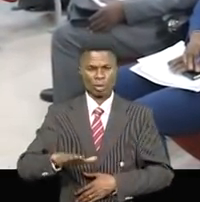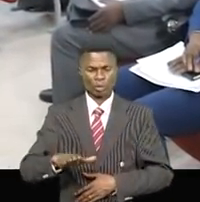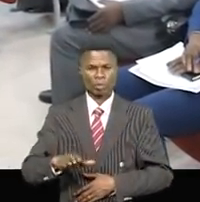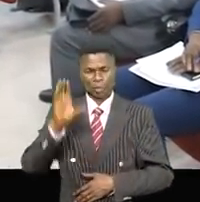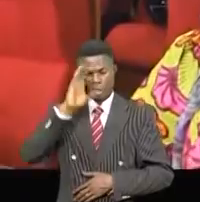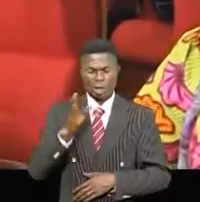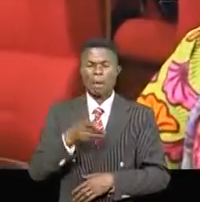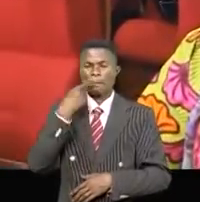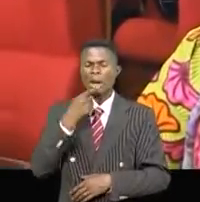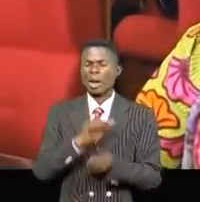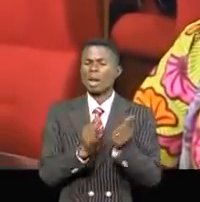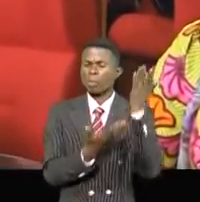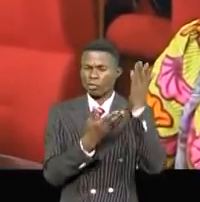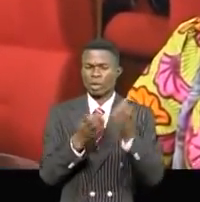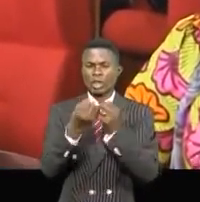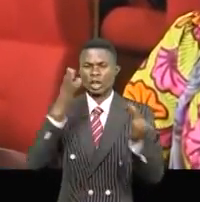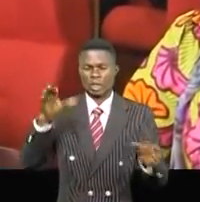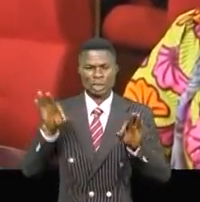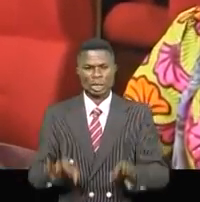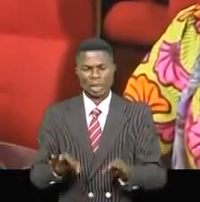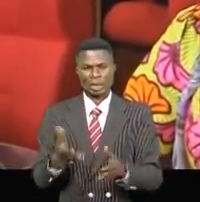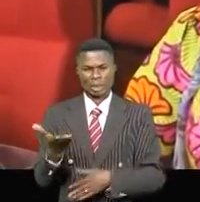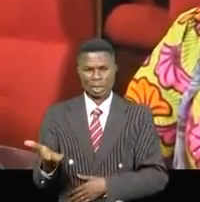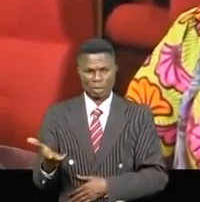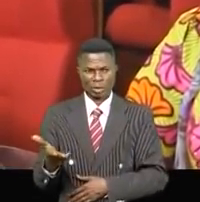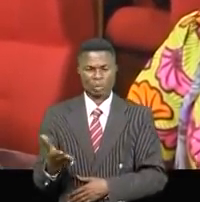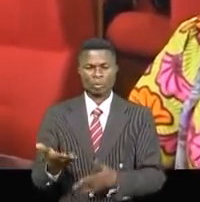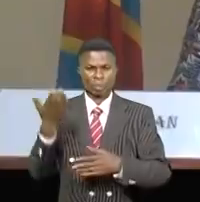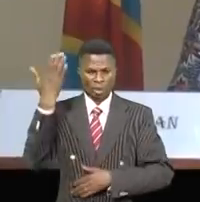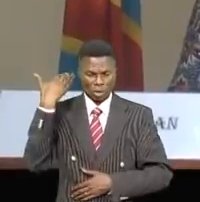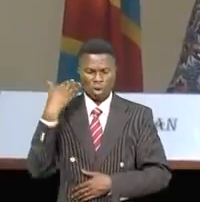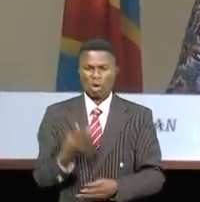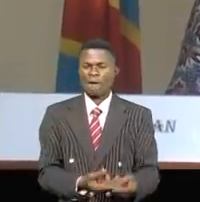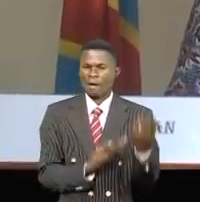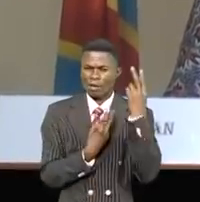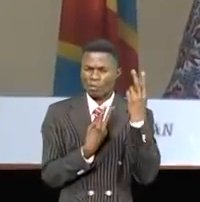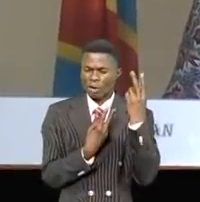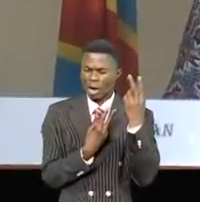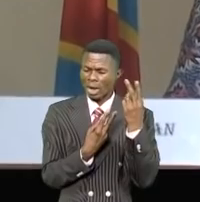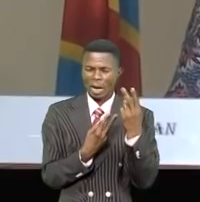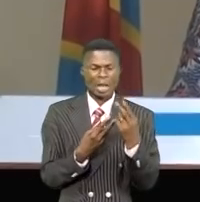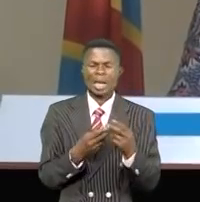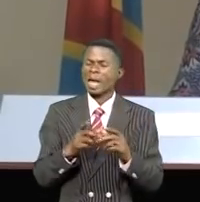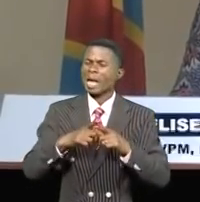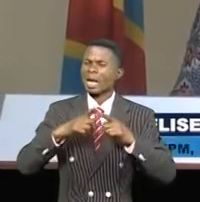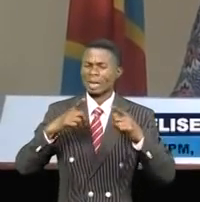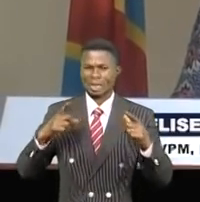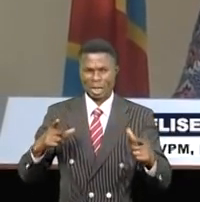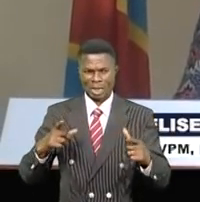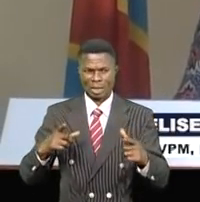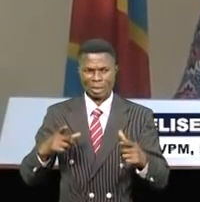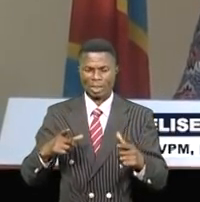la pertinence de cette richesse naturelle. L'eau a une valeur incalculable et